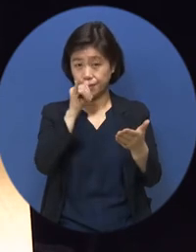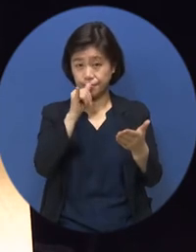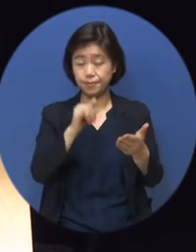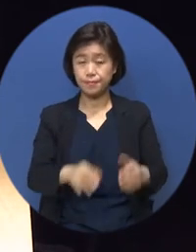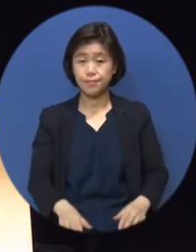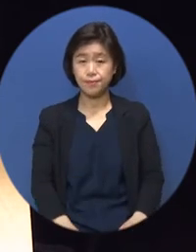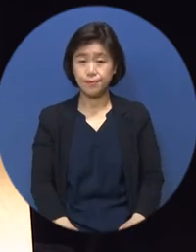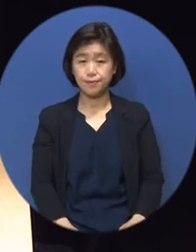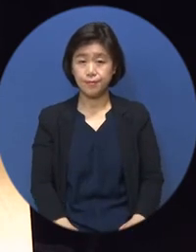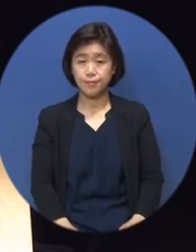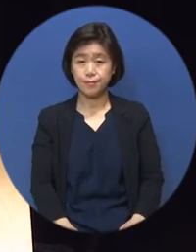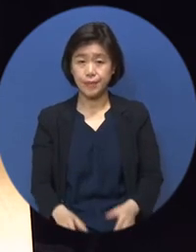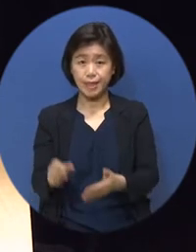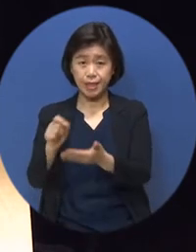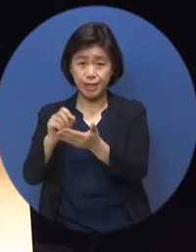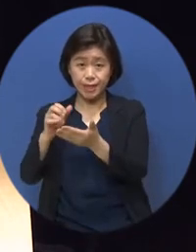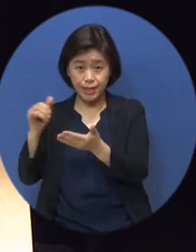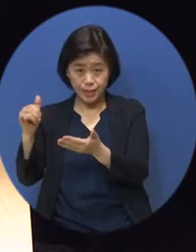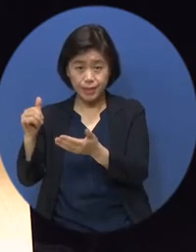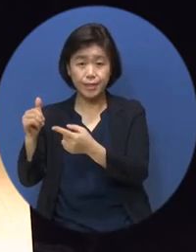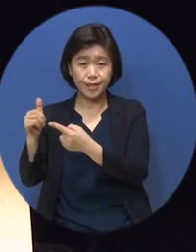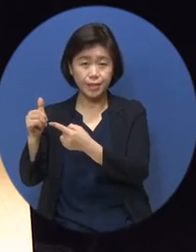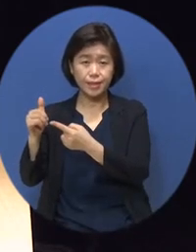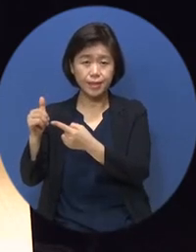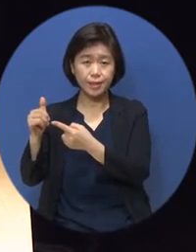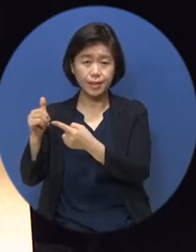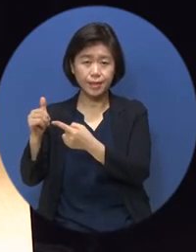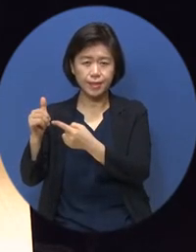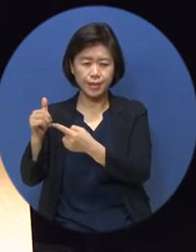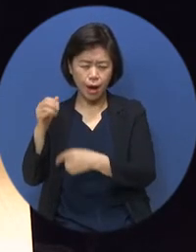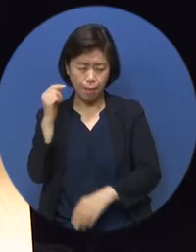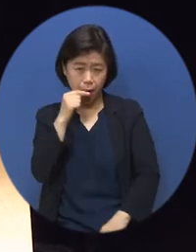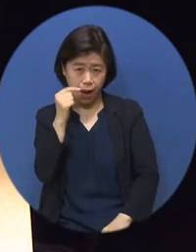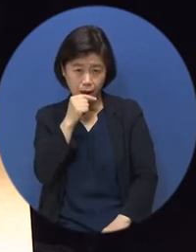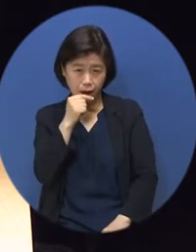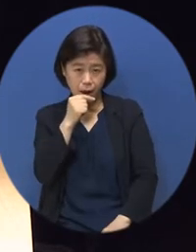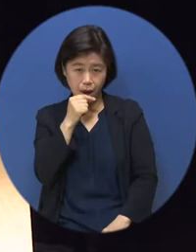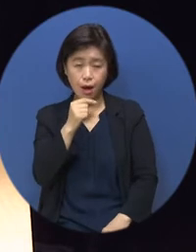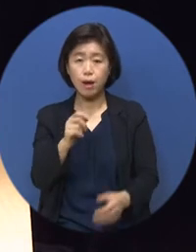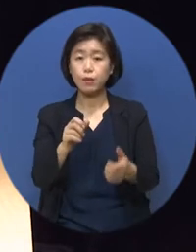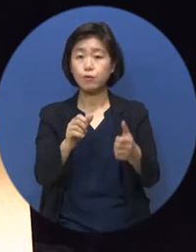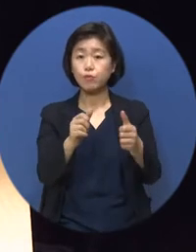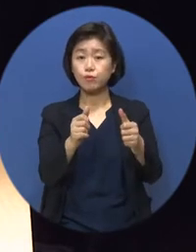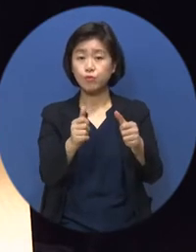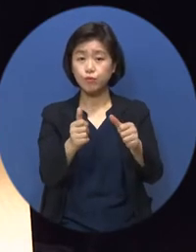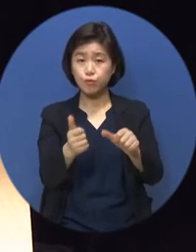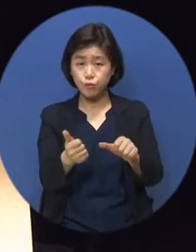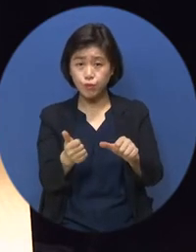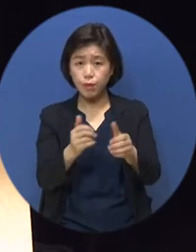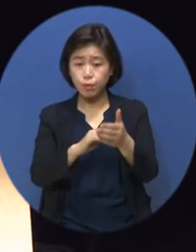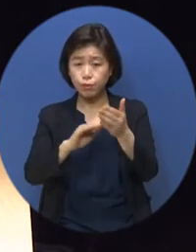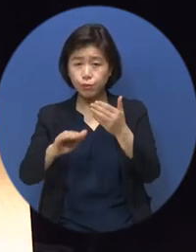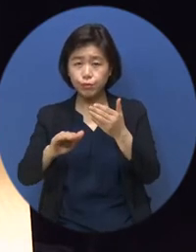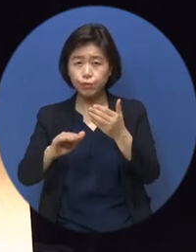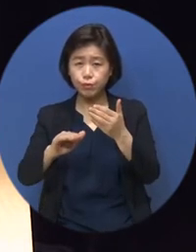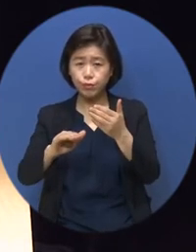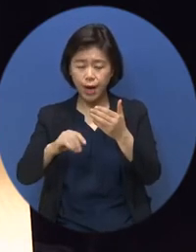주도면밀함은 죽음을 스스로 살아 걸어가게 하여 본래가 되어 살게 하였고,